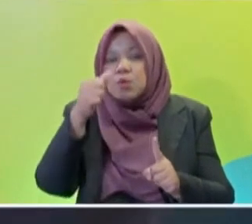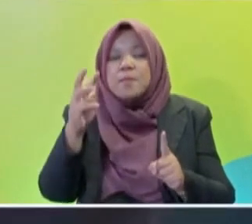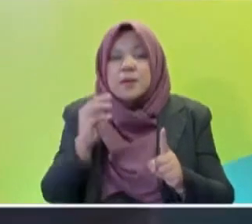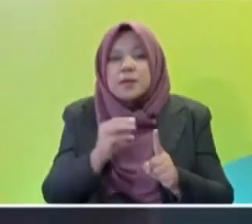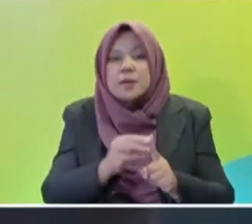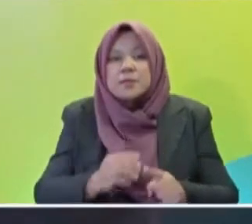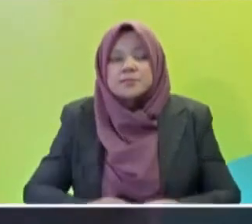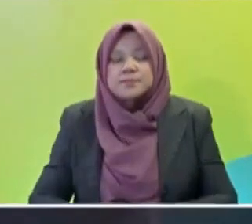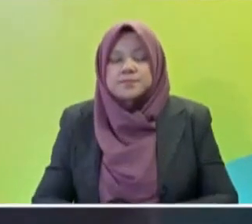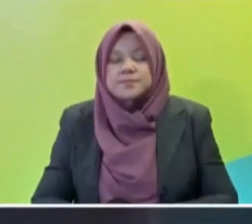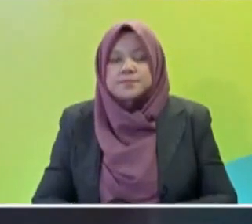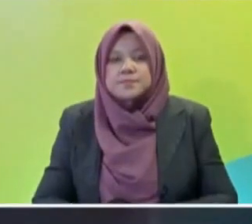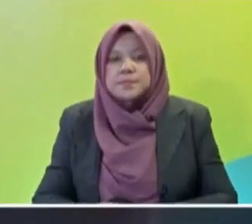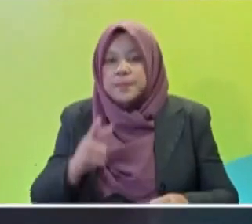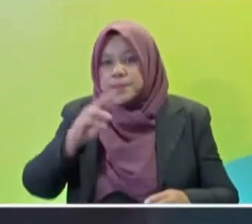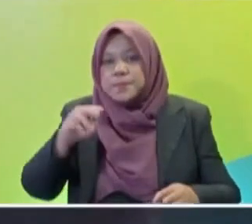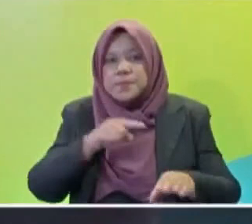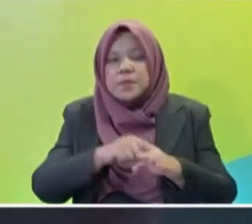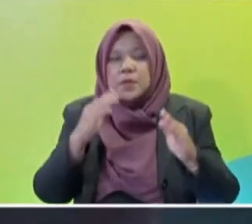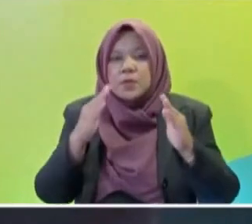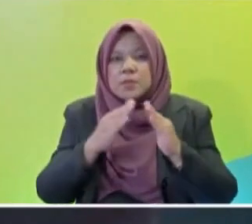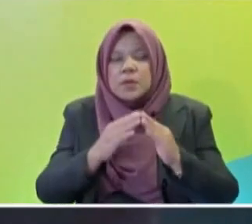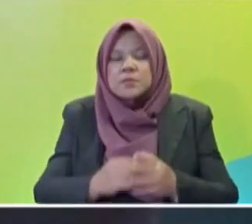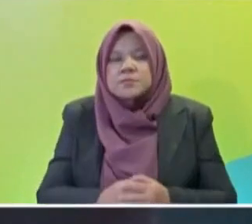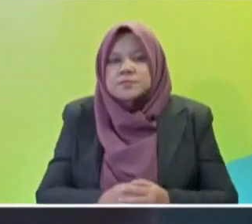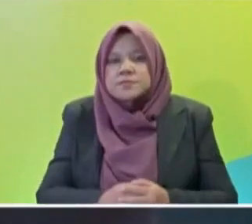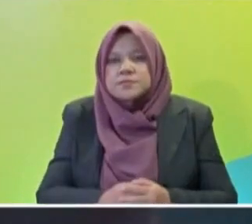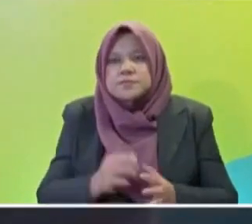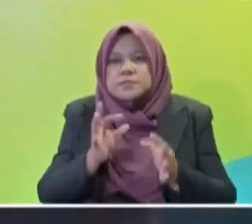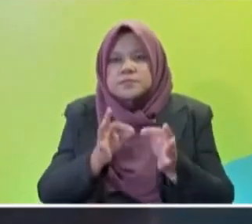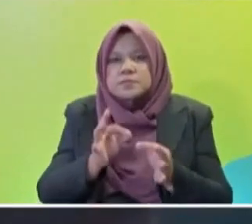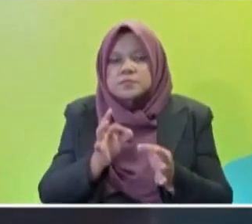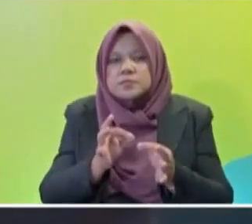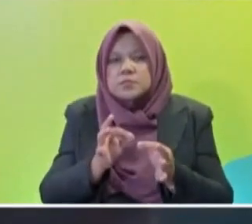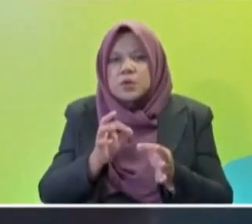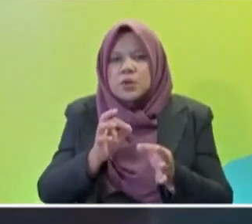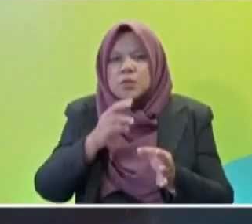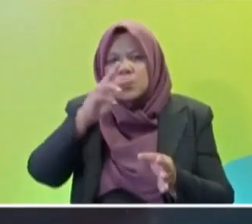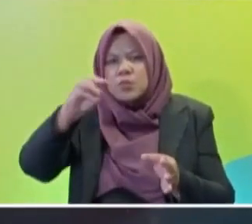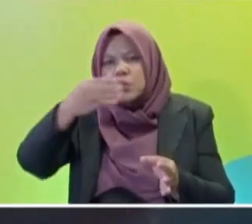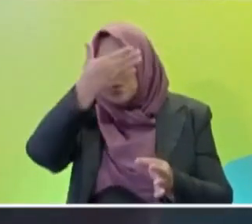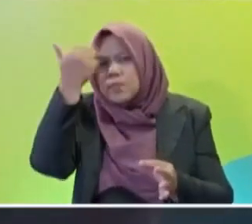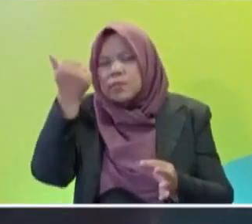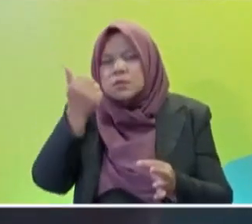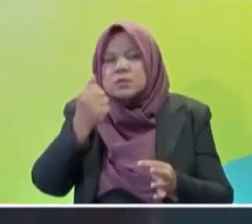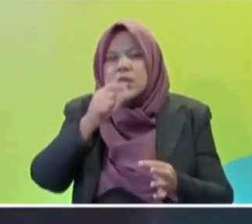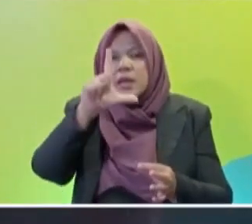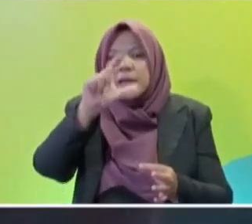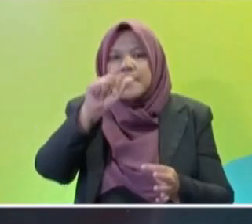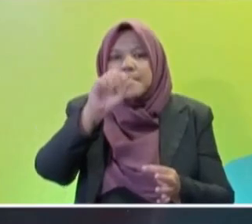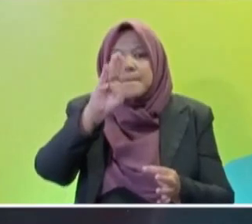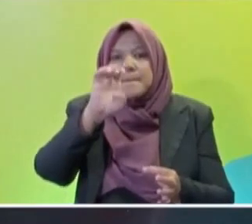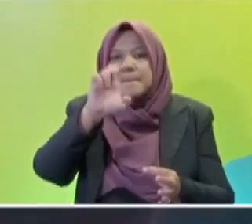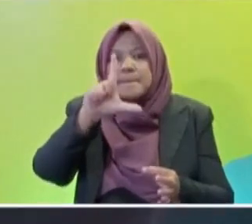di rumah pun dapat menghasilkan dengan Baiklah saya gunakannya kalau mau libur lah apa yang akan jadi mereka akan kehilangan